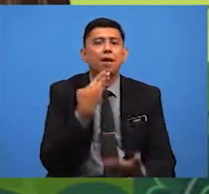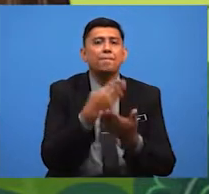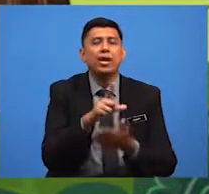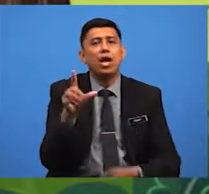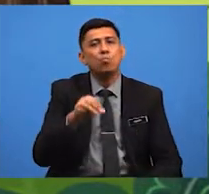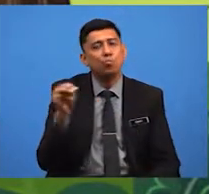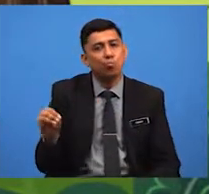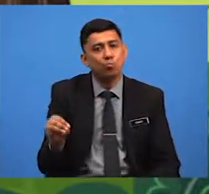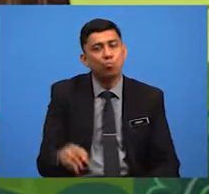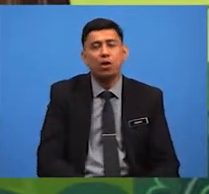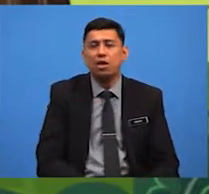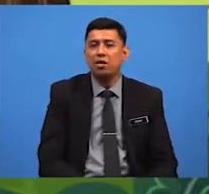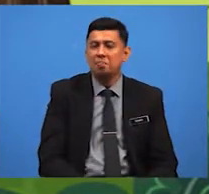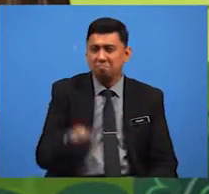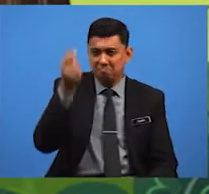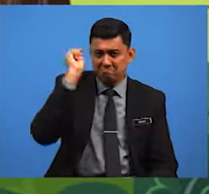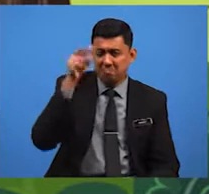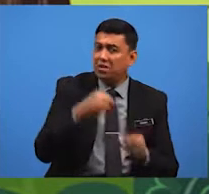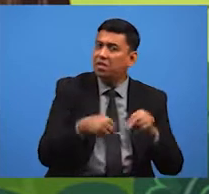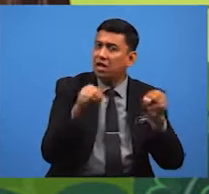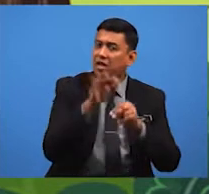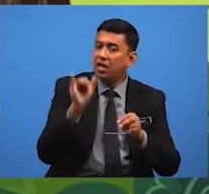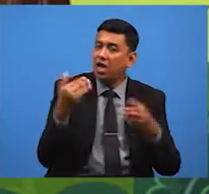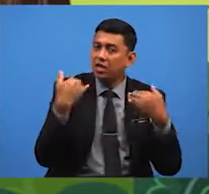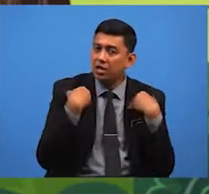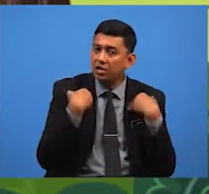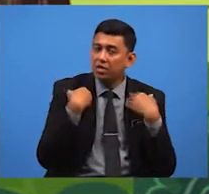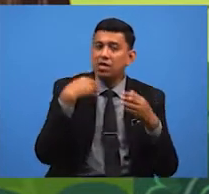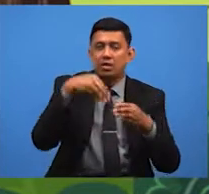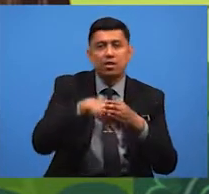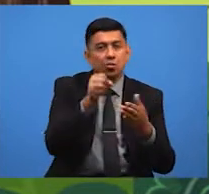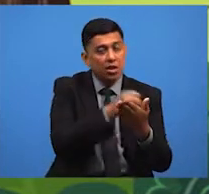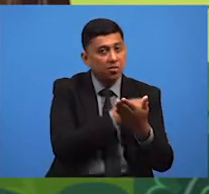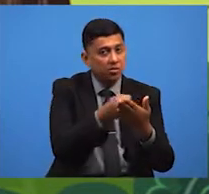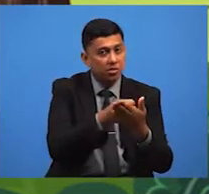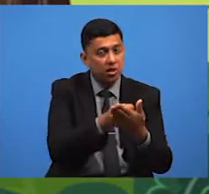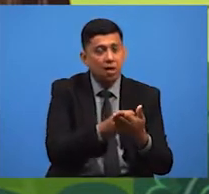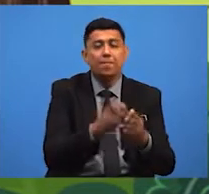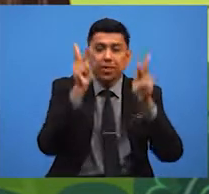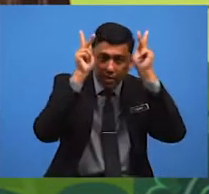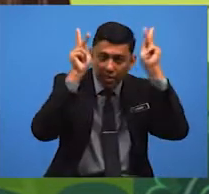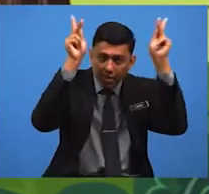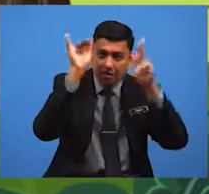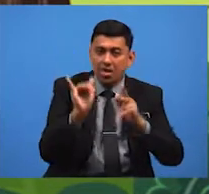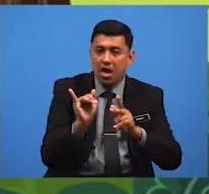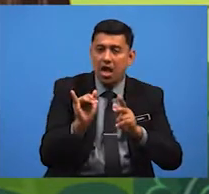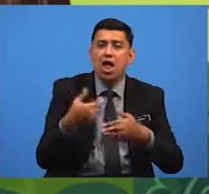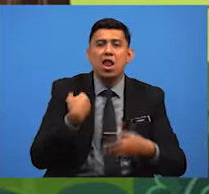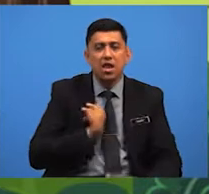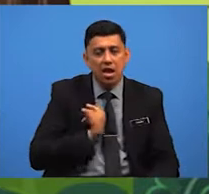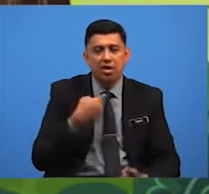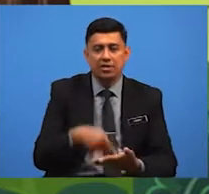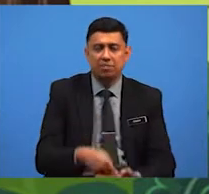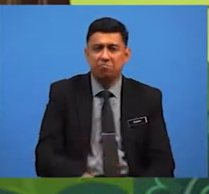Baiklah murid-murid, demikianlah tadi nilai yang terdapat dalam sajak kijang yang lelah ini. Cikgu